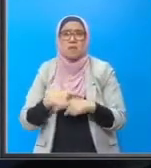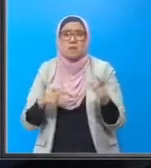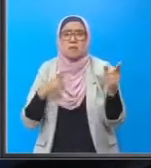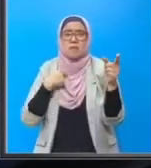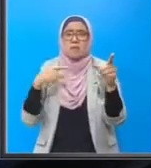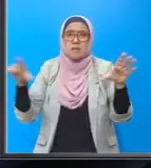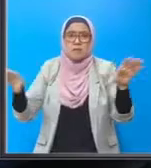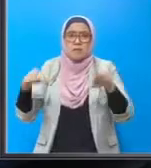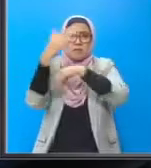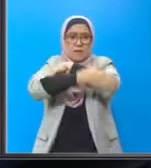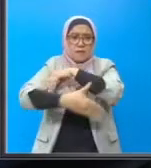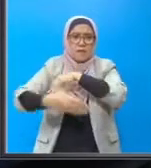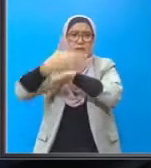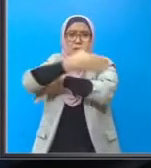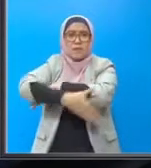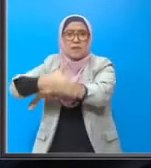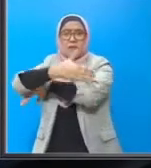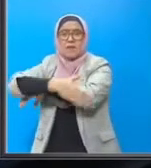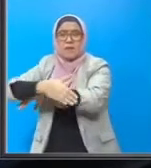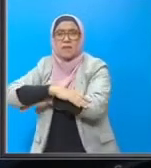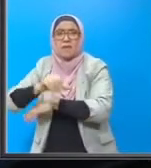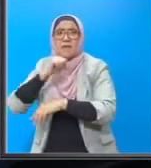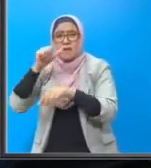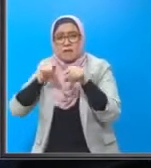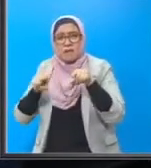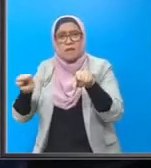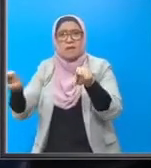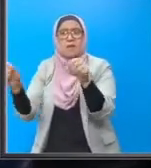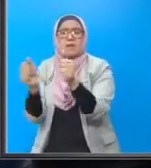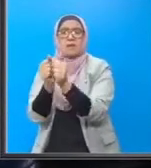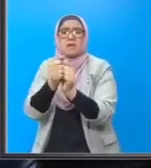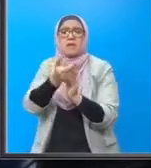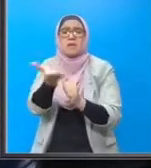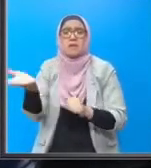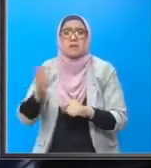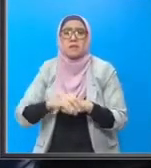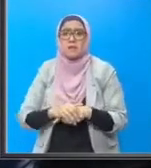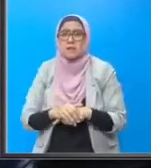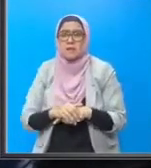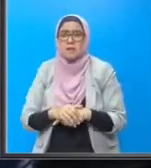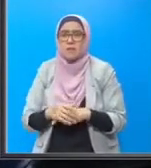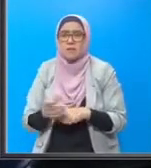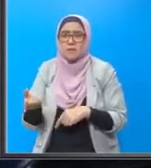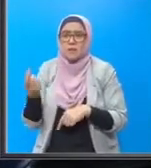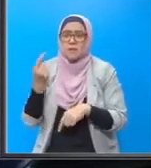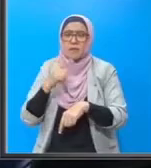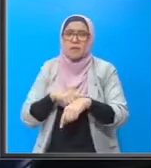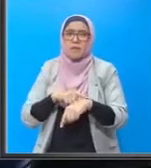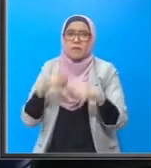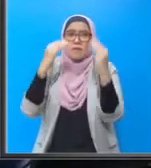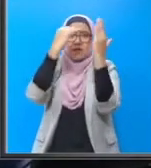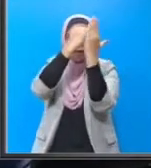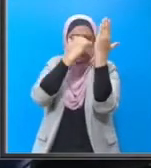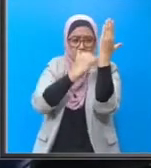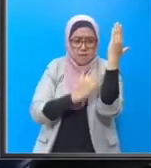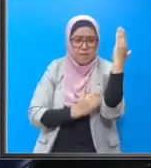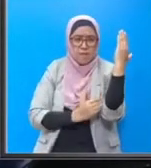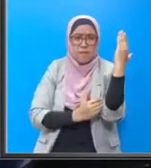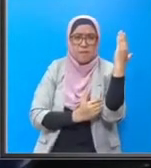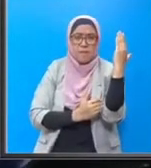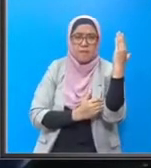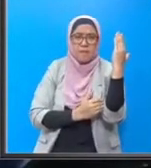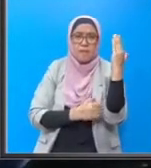dibuat kepada negara-negara yang tidak 10 dengan mereka tersebut sebutnya masyarakat tanam butiran pesen